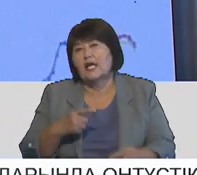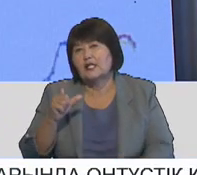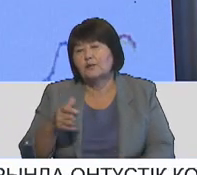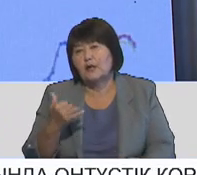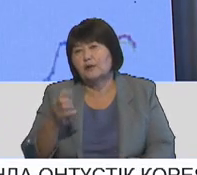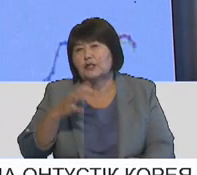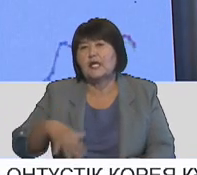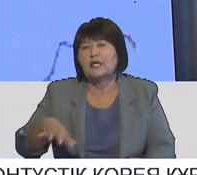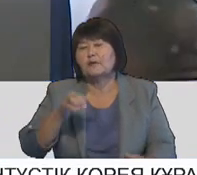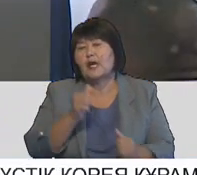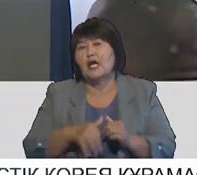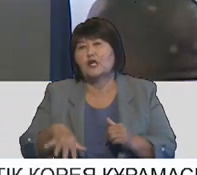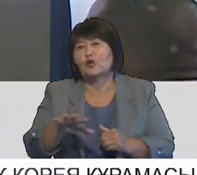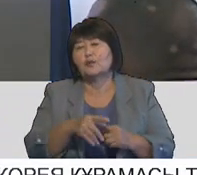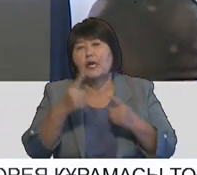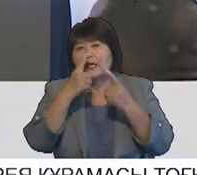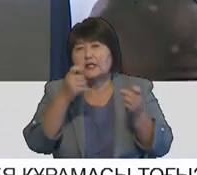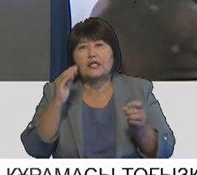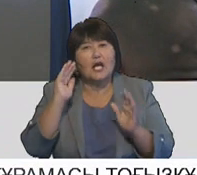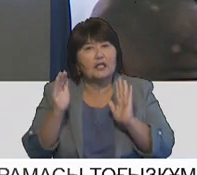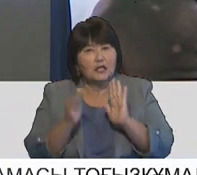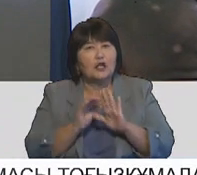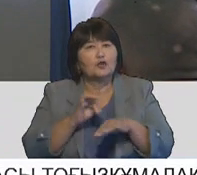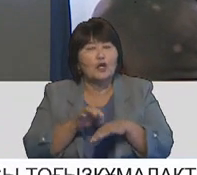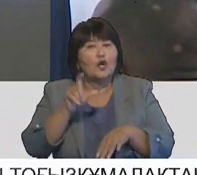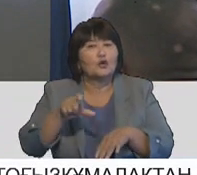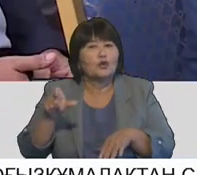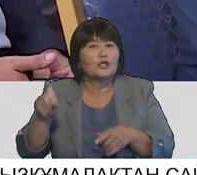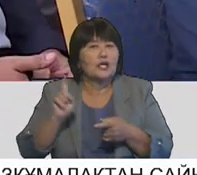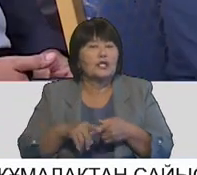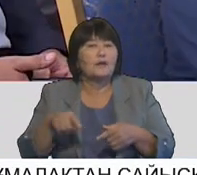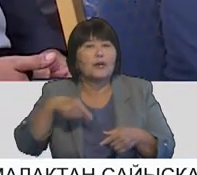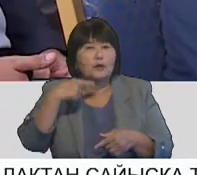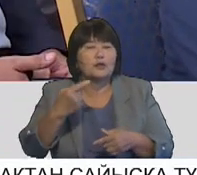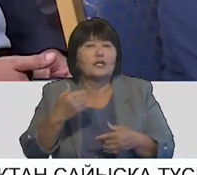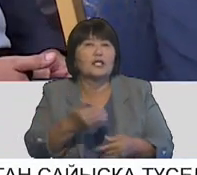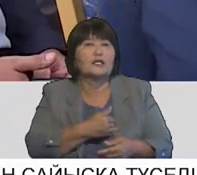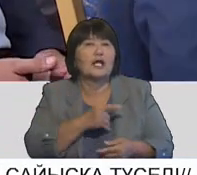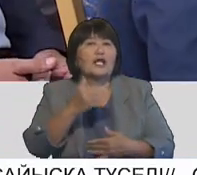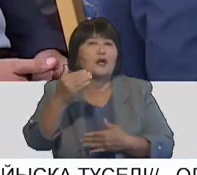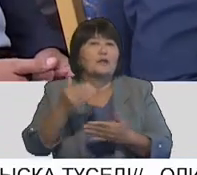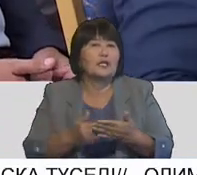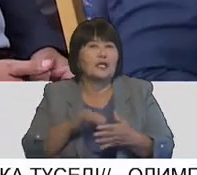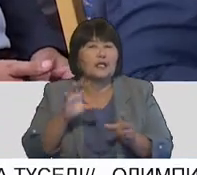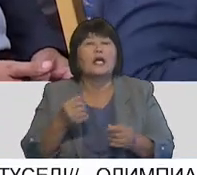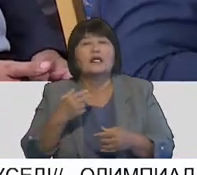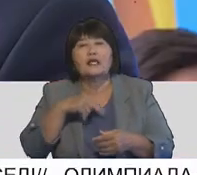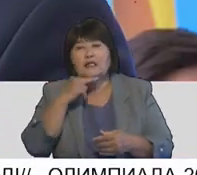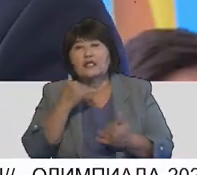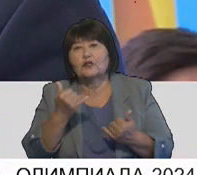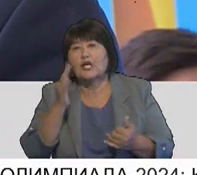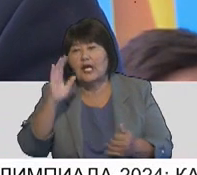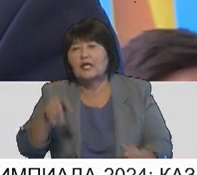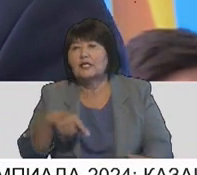бүгінде еліміздің әр өңірінде жария тыңдау жүргізіп жатыр. Тұрғындар тарапынан көтерілген талап тілектердің барлығы ескерусіз